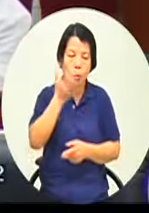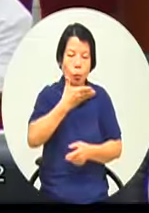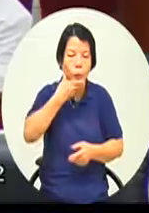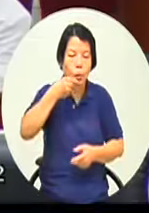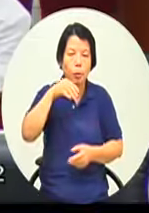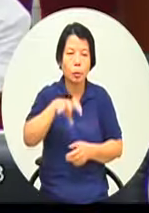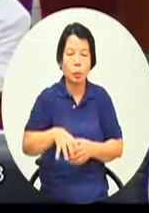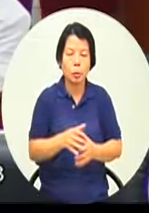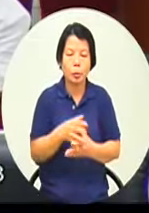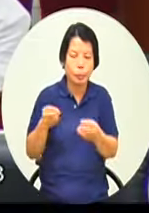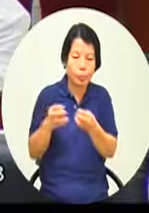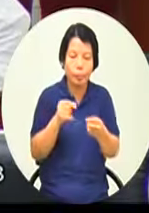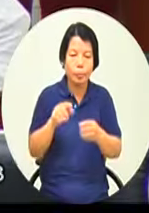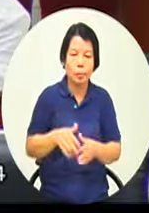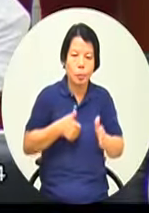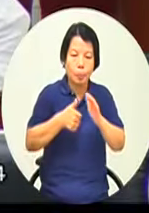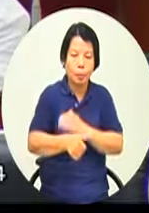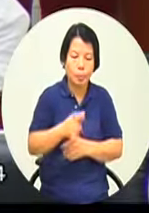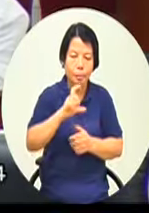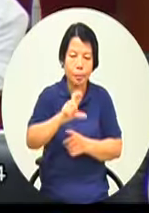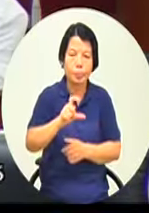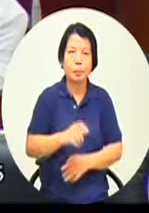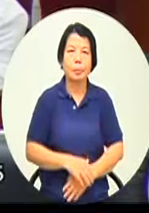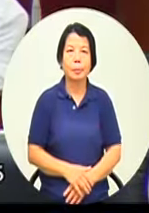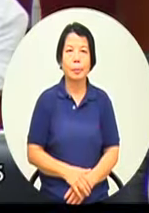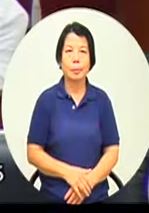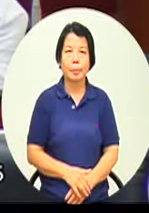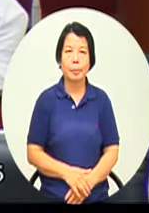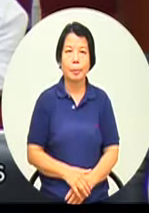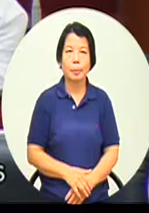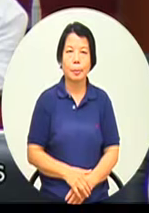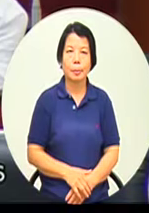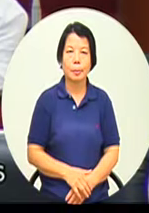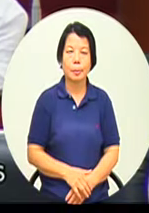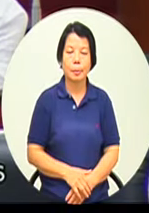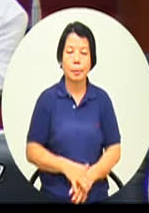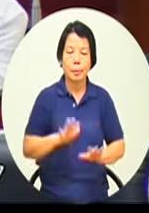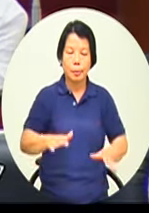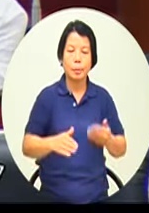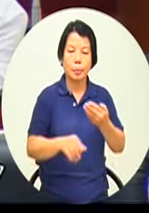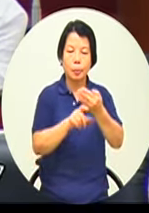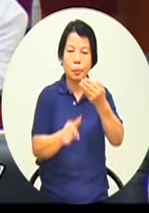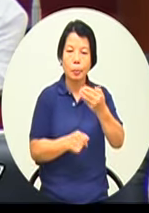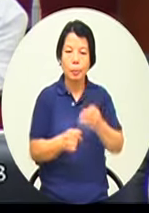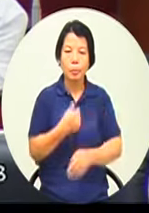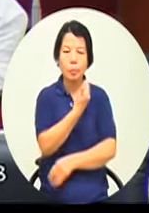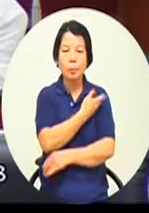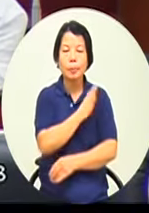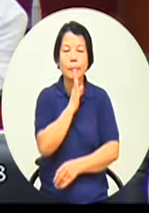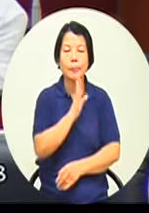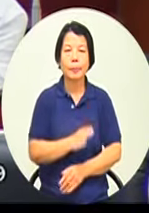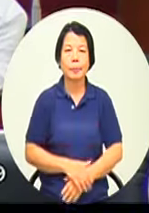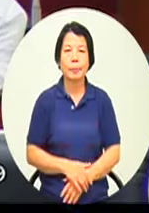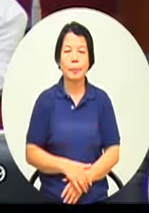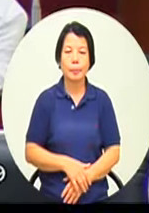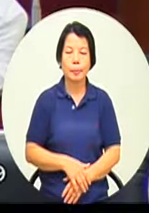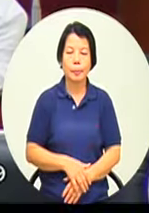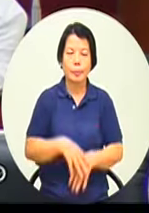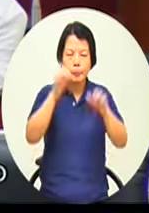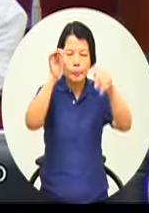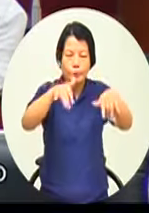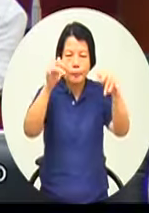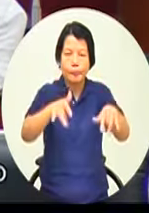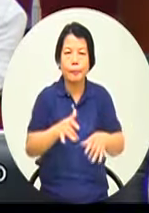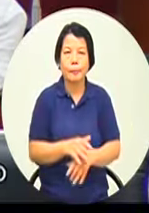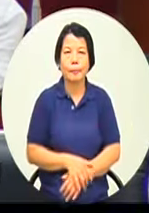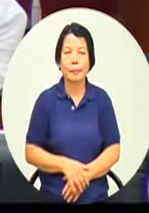论。那我们就直接进入这个议题哈。那还是针对今年九月哈，不管是豪雨特报。